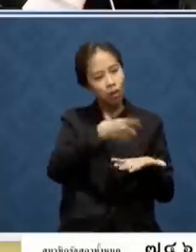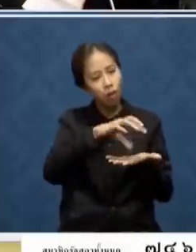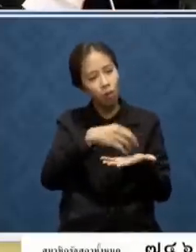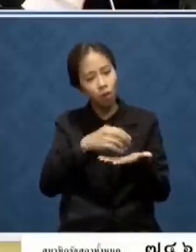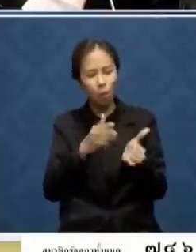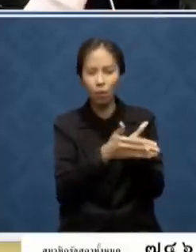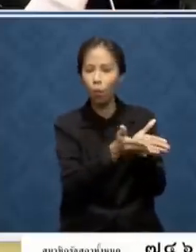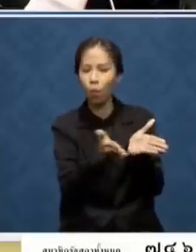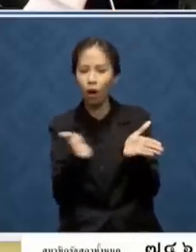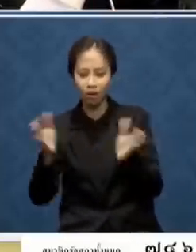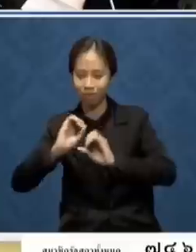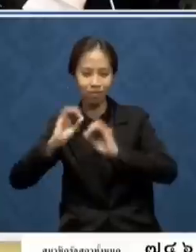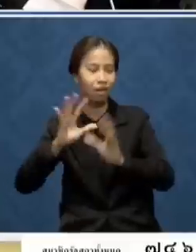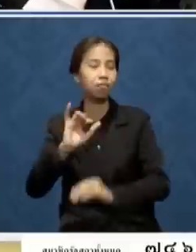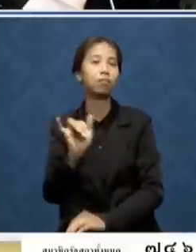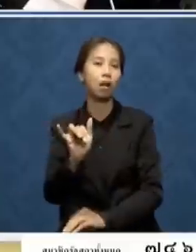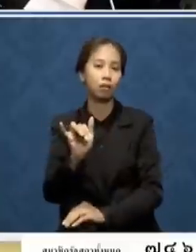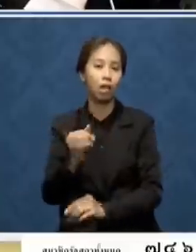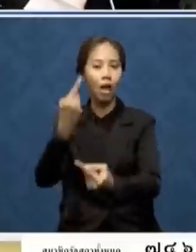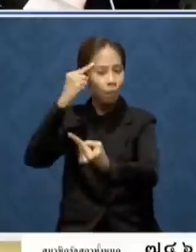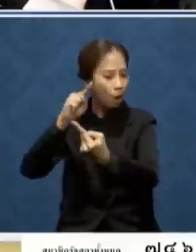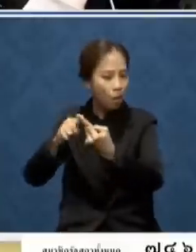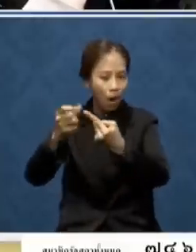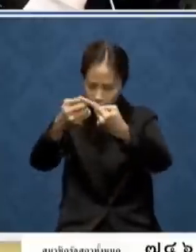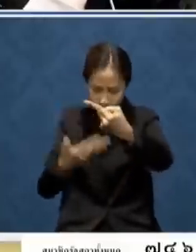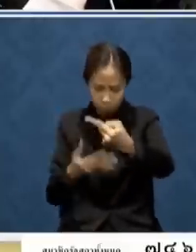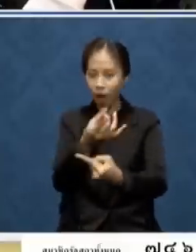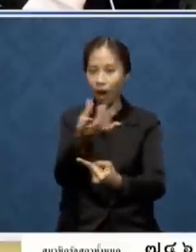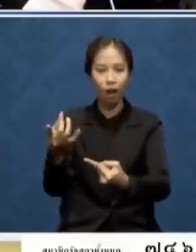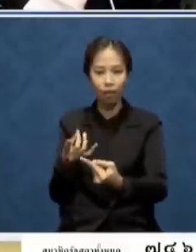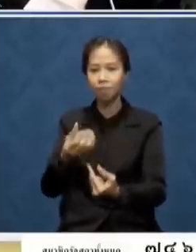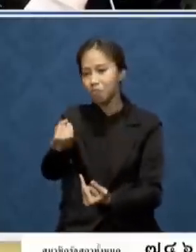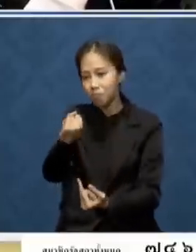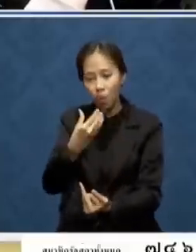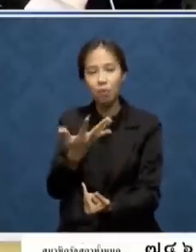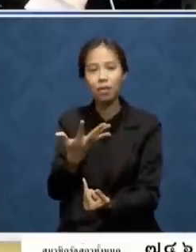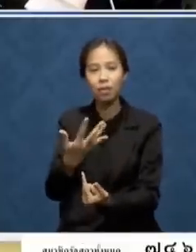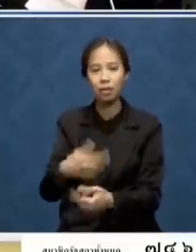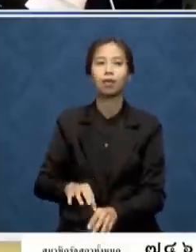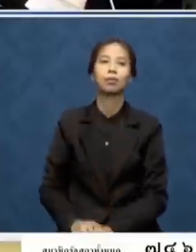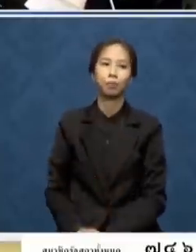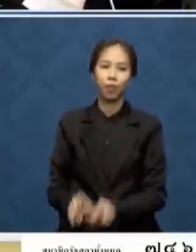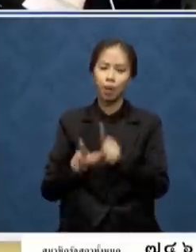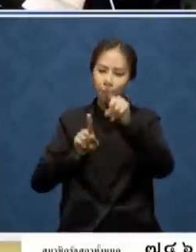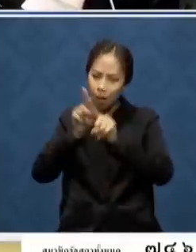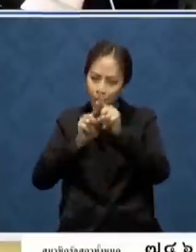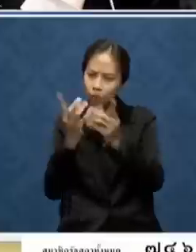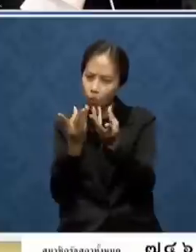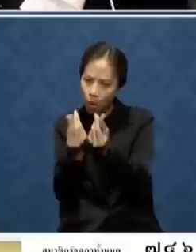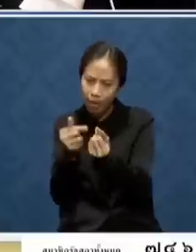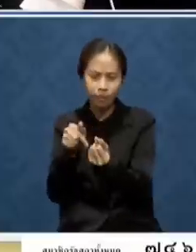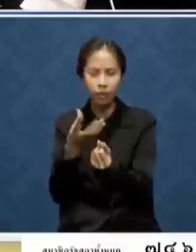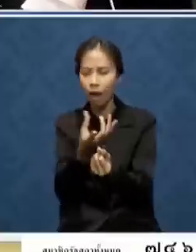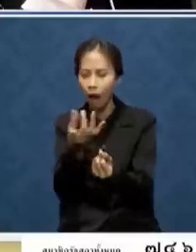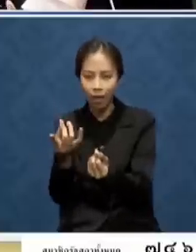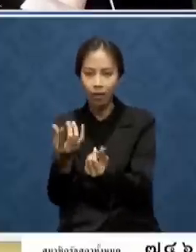อีกขาดความชัดเจนของเป้าที่จะไปถึงไม่มีการใส่ตัวชี้วัดที่เป็นตัวเลขมีแต่คำขยาย